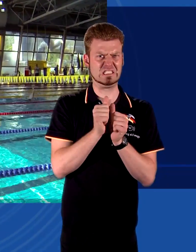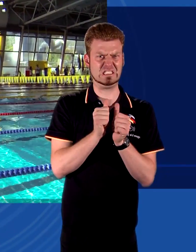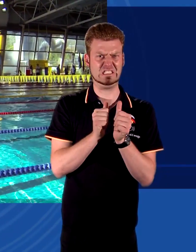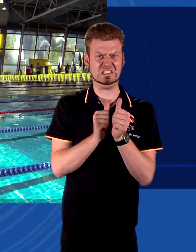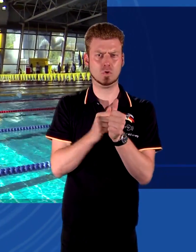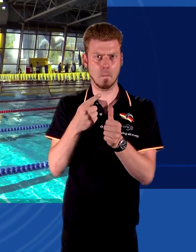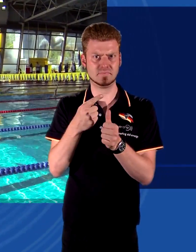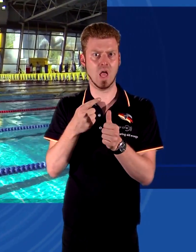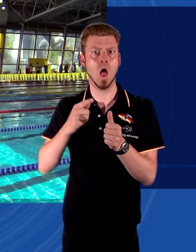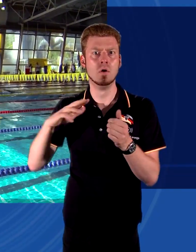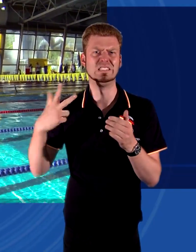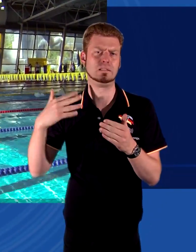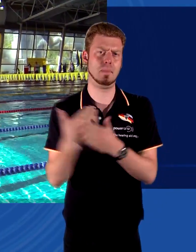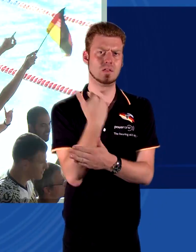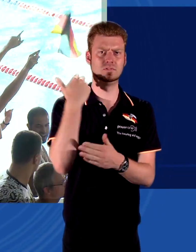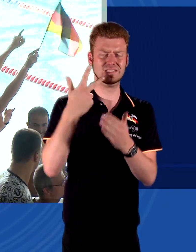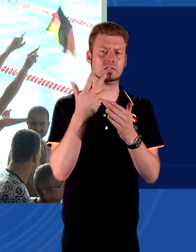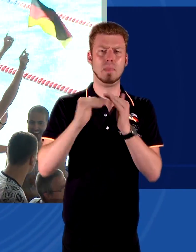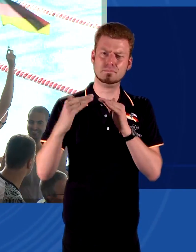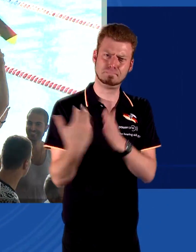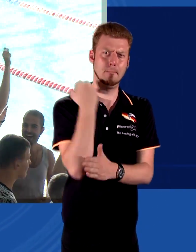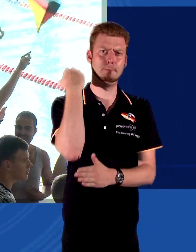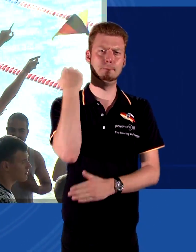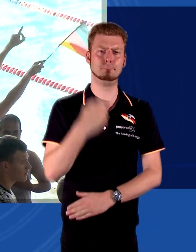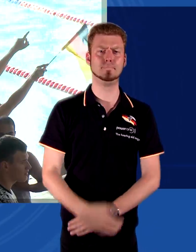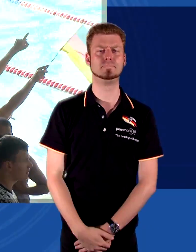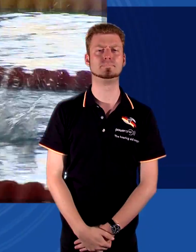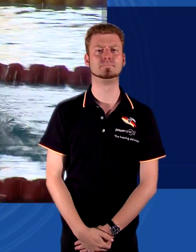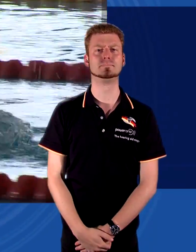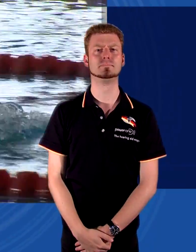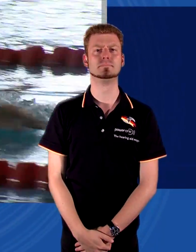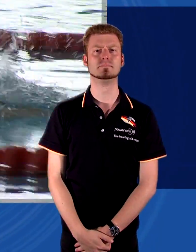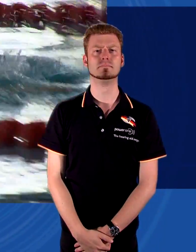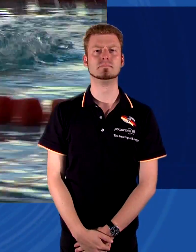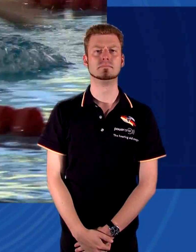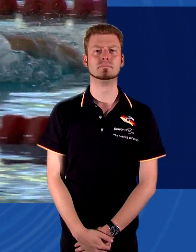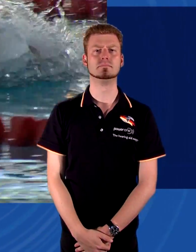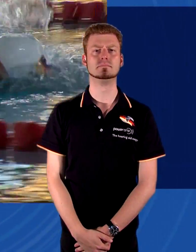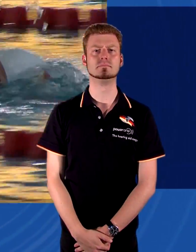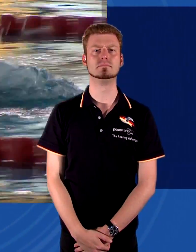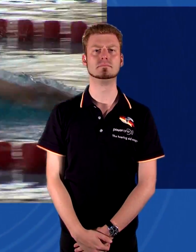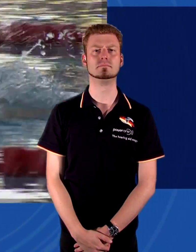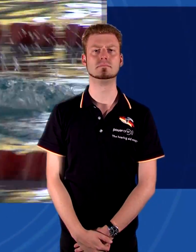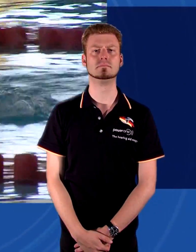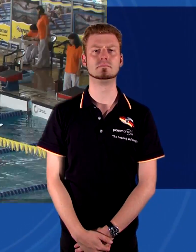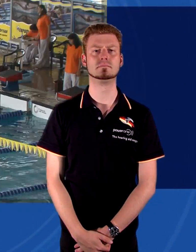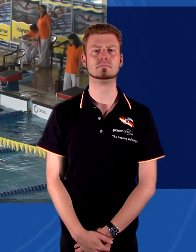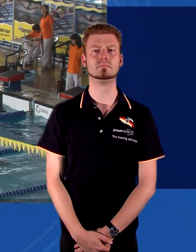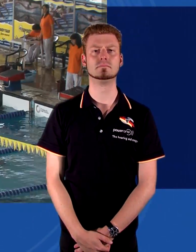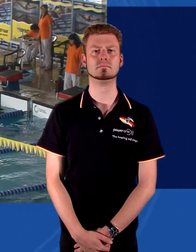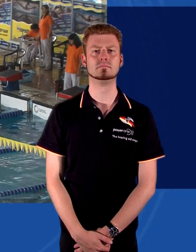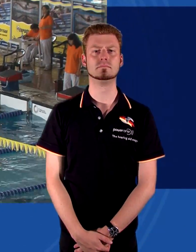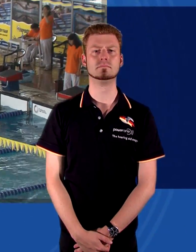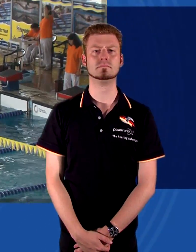der Wende hatte Neumann Gupta überholt und ließ sich ihre Bronzemedaille nicht mehr nehmen. Neuer gehörlosen Weltrekord nach